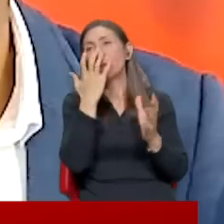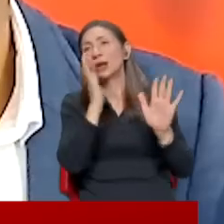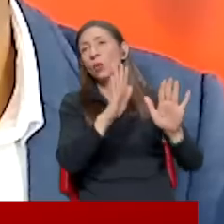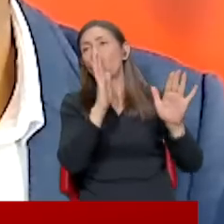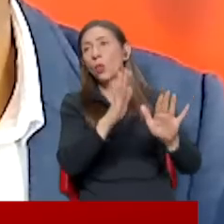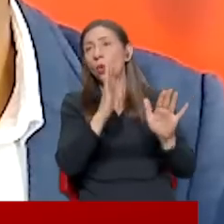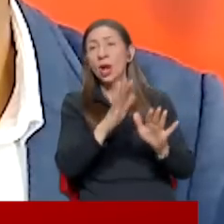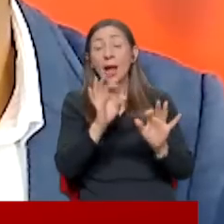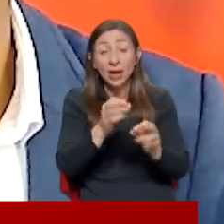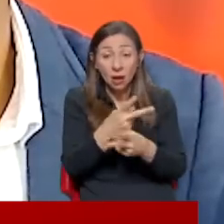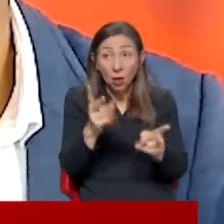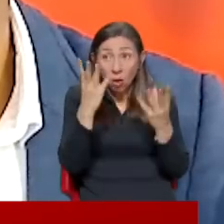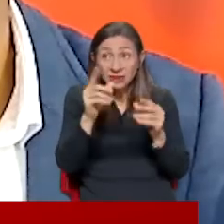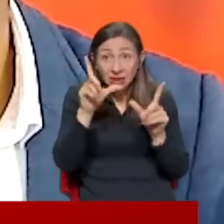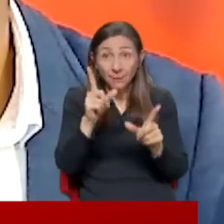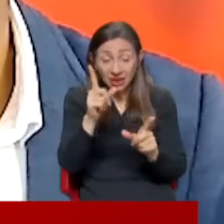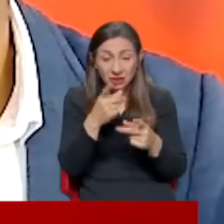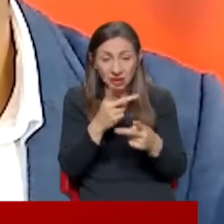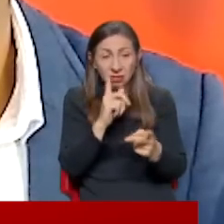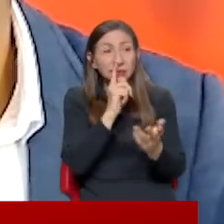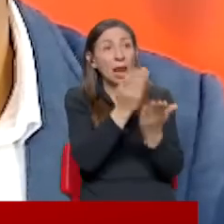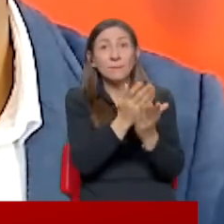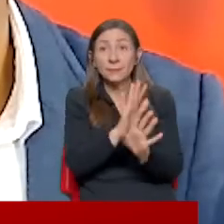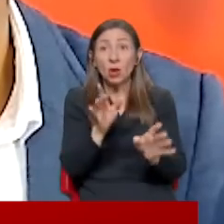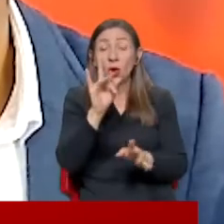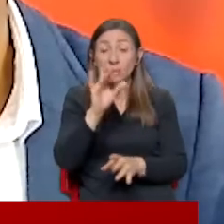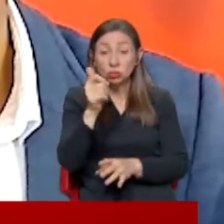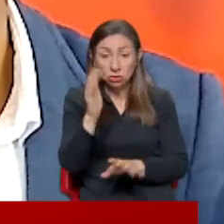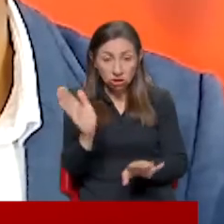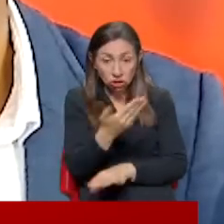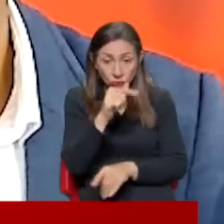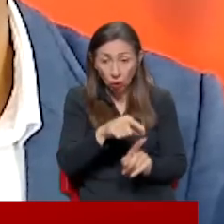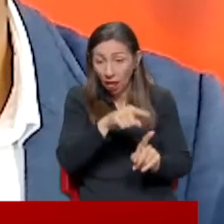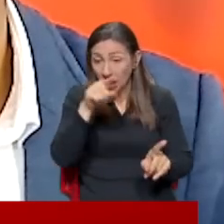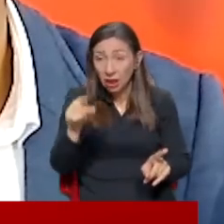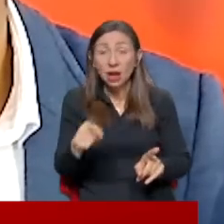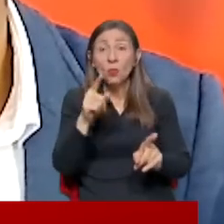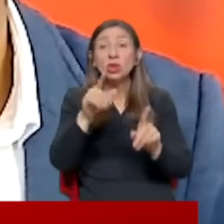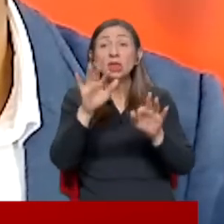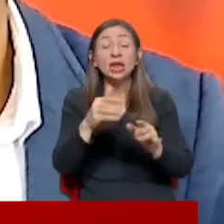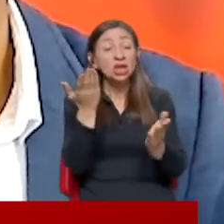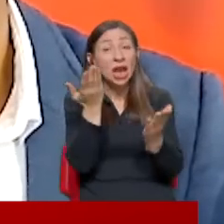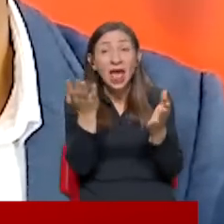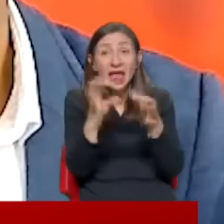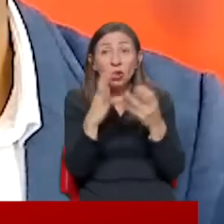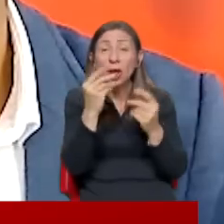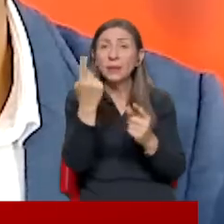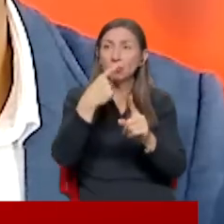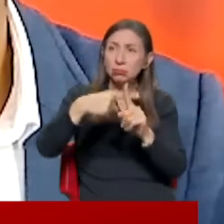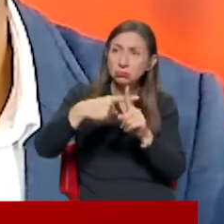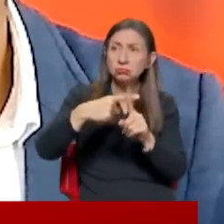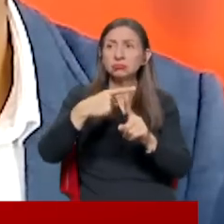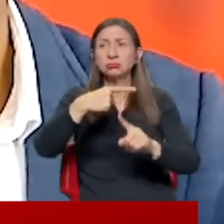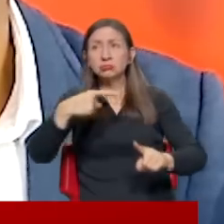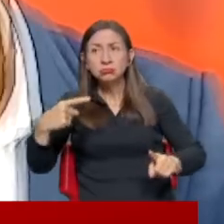Yargıtay'da. Derhal tahliye edilmesi gerektiğine ilişkin bir tahliye talebinde bulundu. 15 gün geçti. Şu ana kadar bu dilekçeyle ilgili olarak herhangi bir olumlu ya da